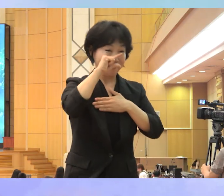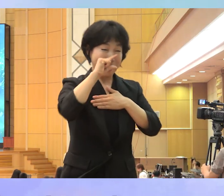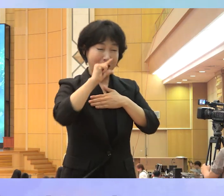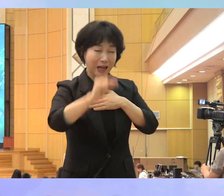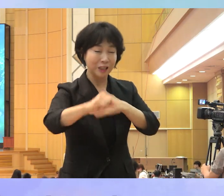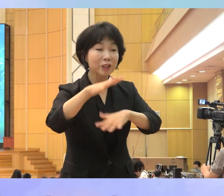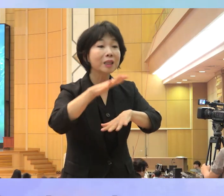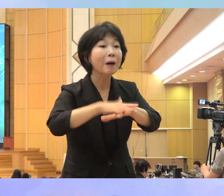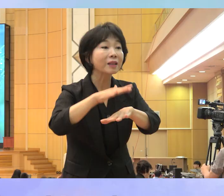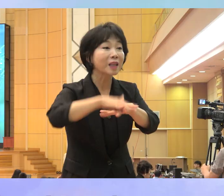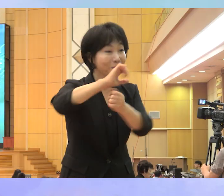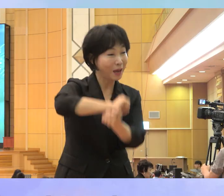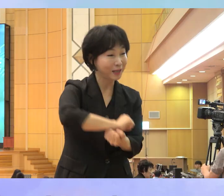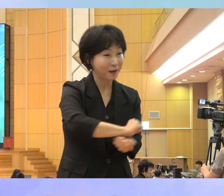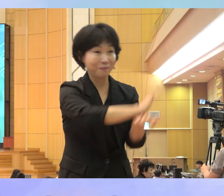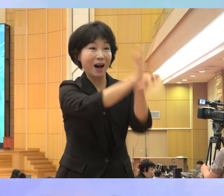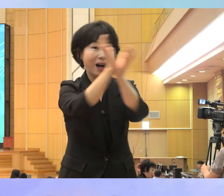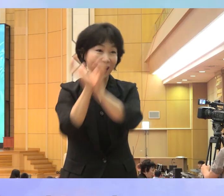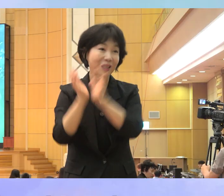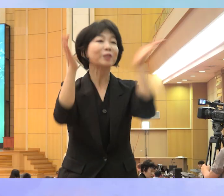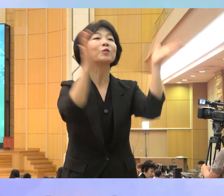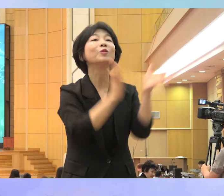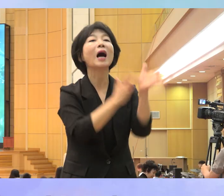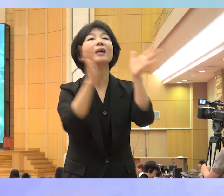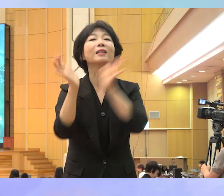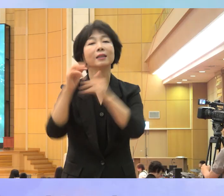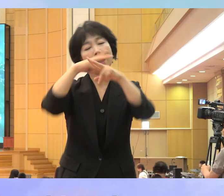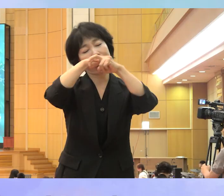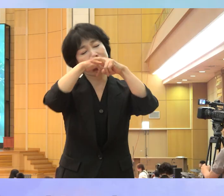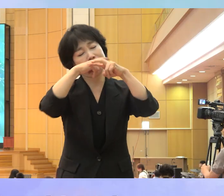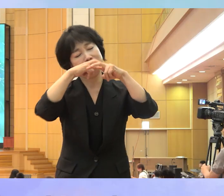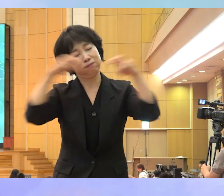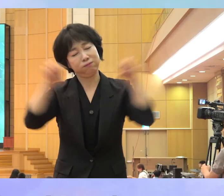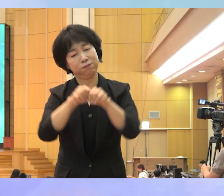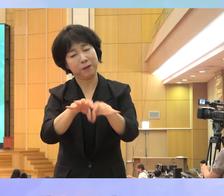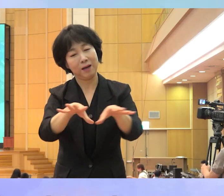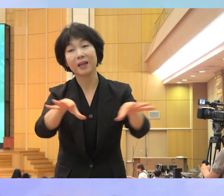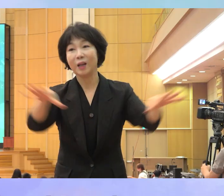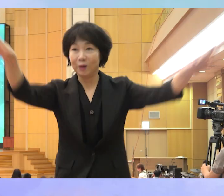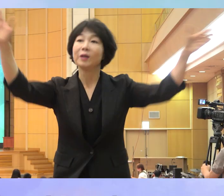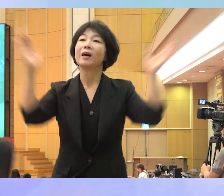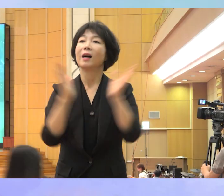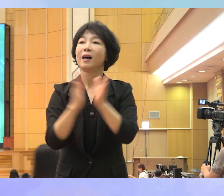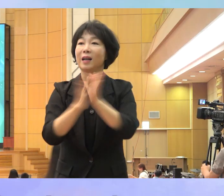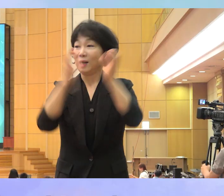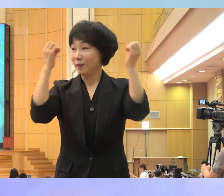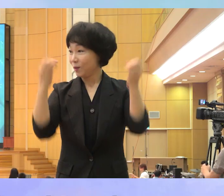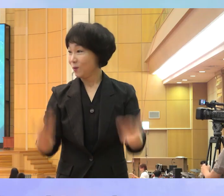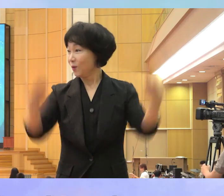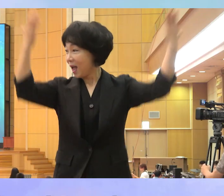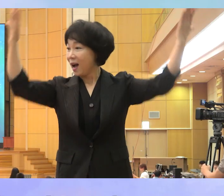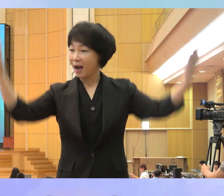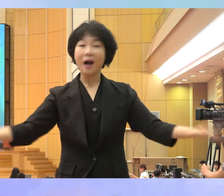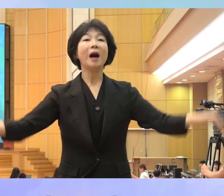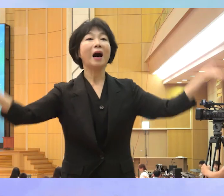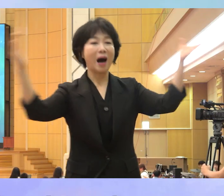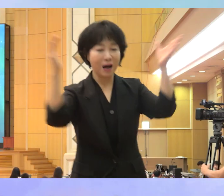아멘. 다시마테 백합화 예수 향기 날리니 할렐루야